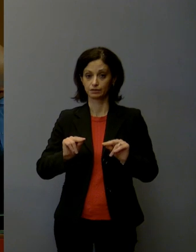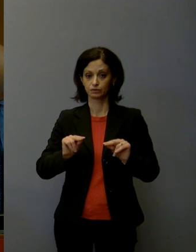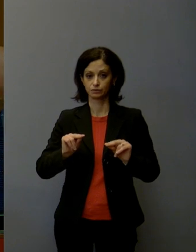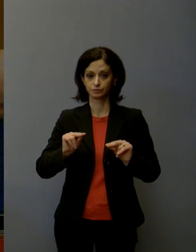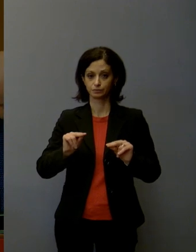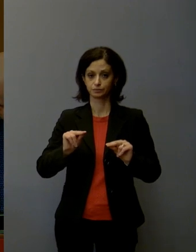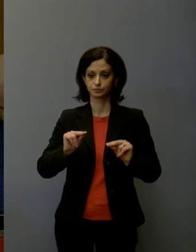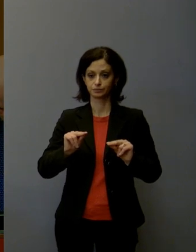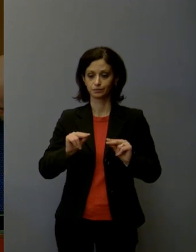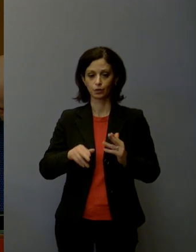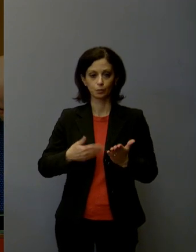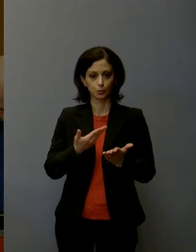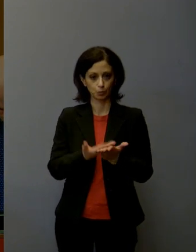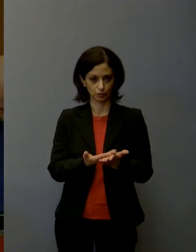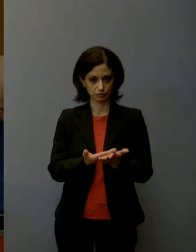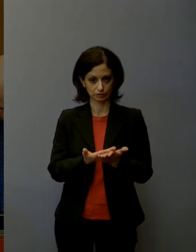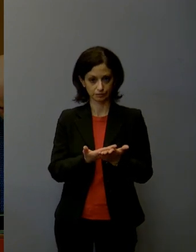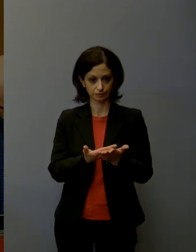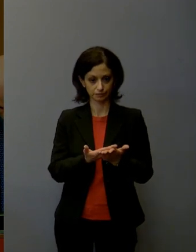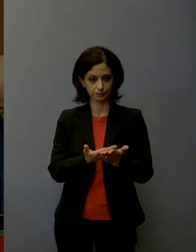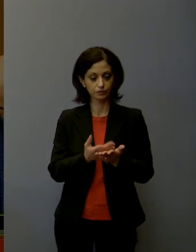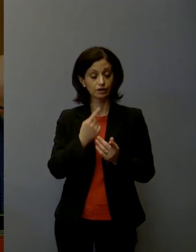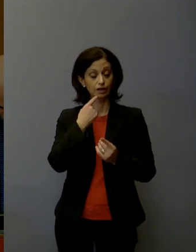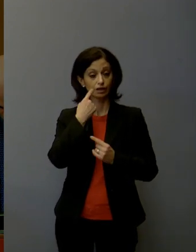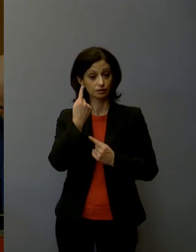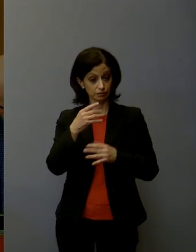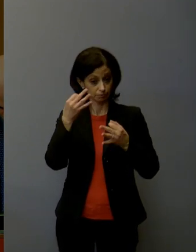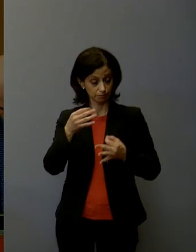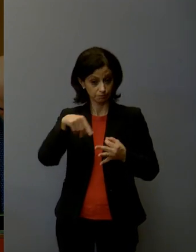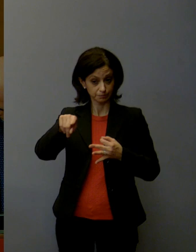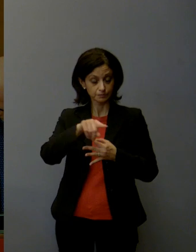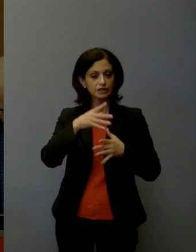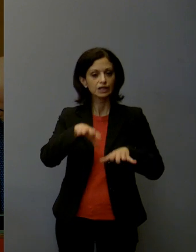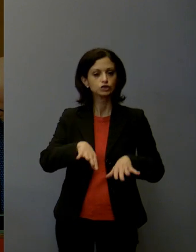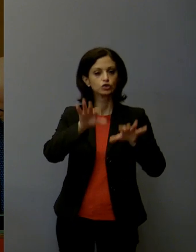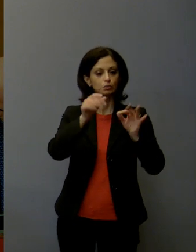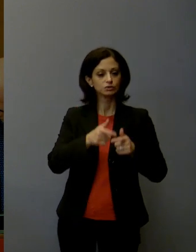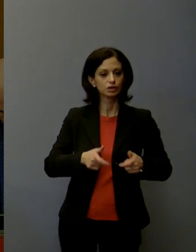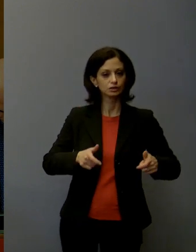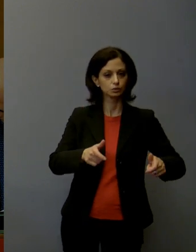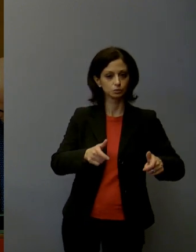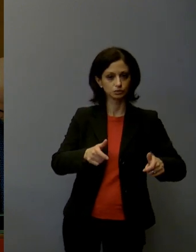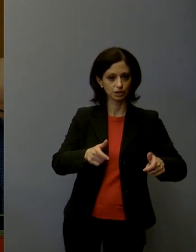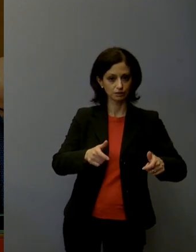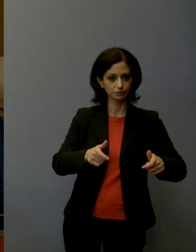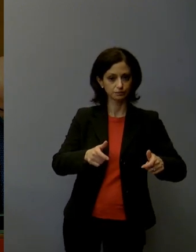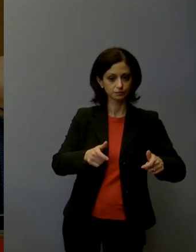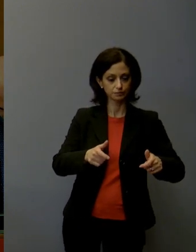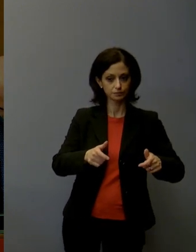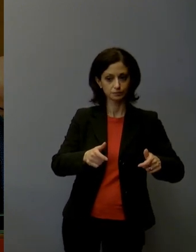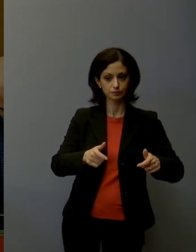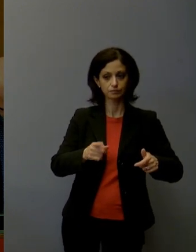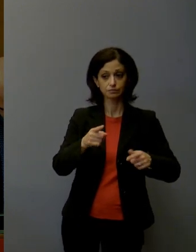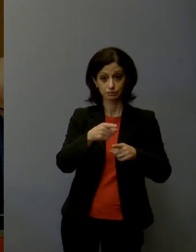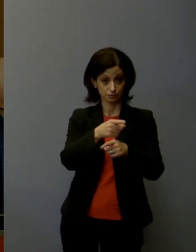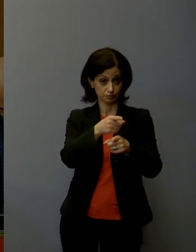ripeto la proposta di sospensione della seduta Ok da